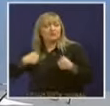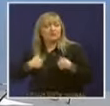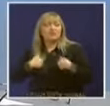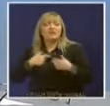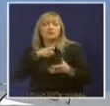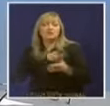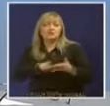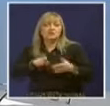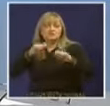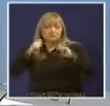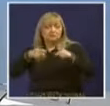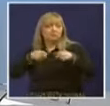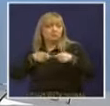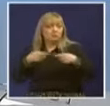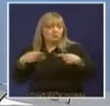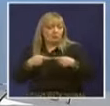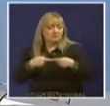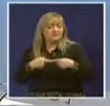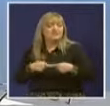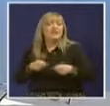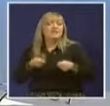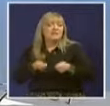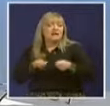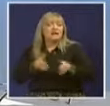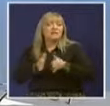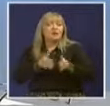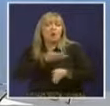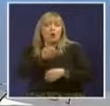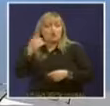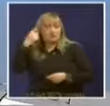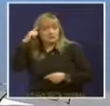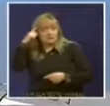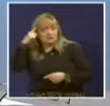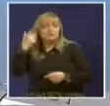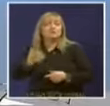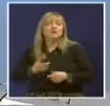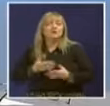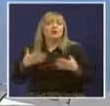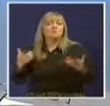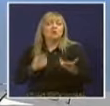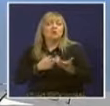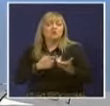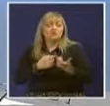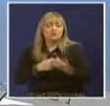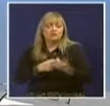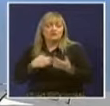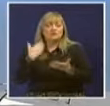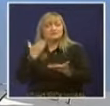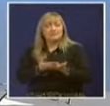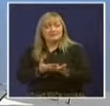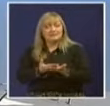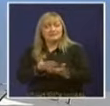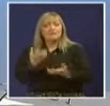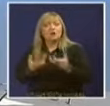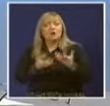е да провокираме хората към размисъл, тъй като много често ни се представя горенето на отпадъци